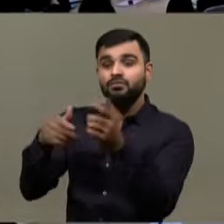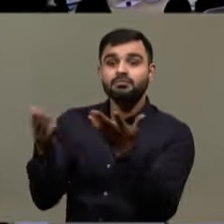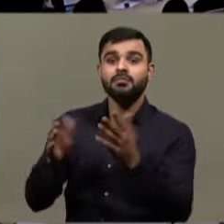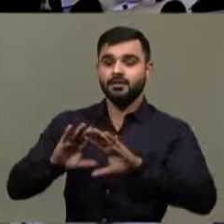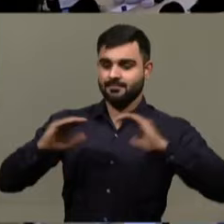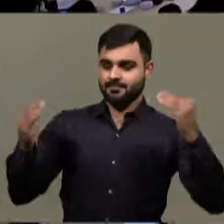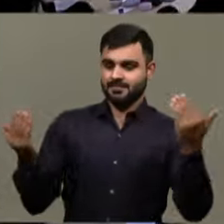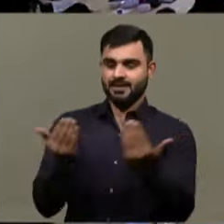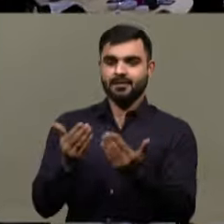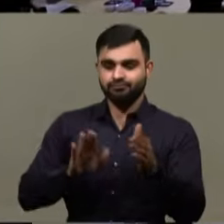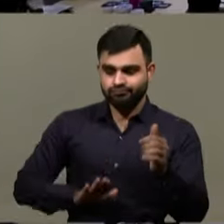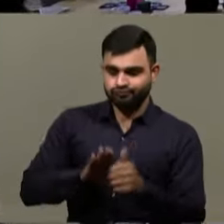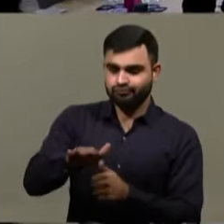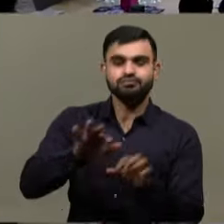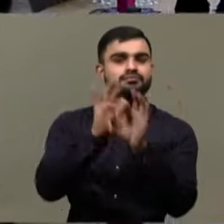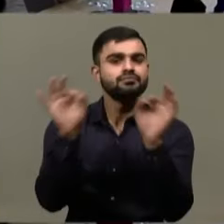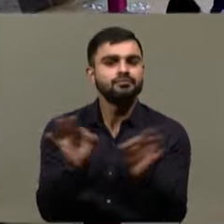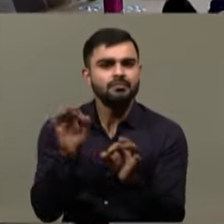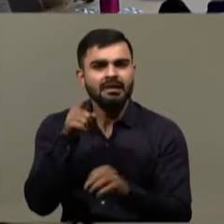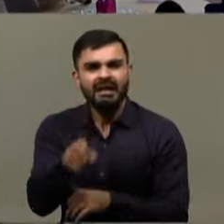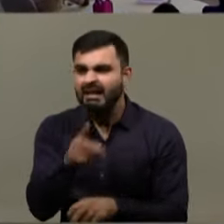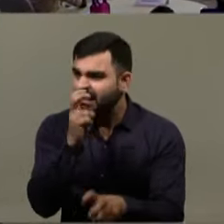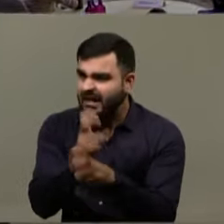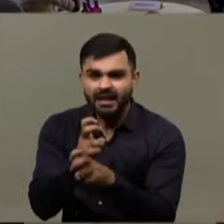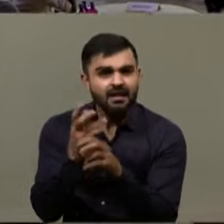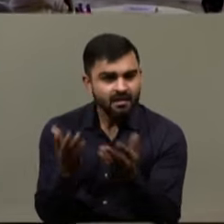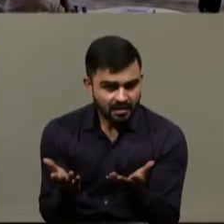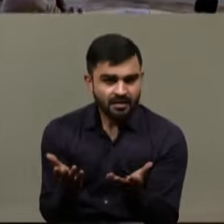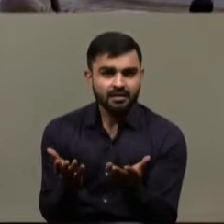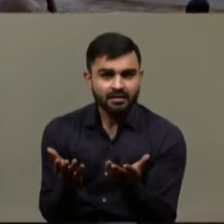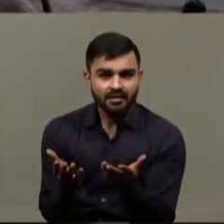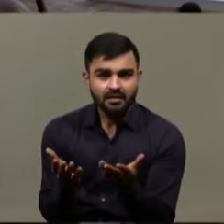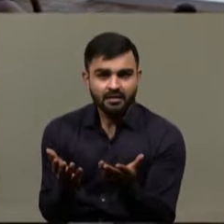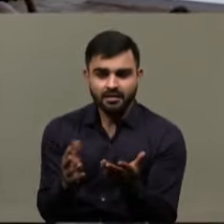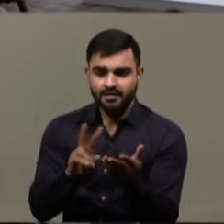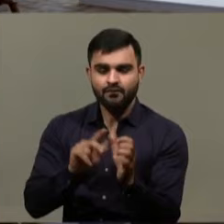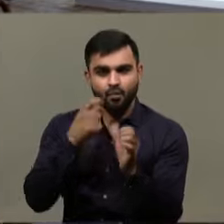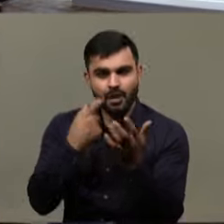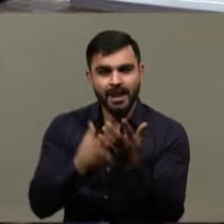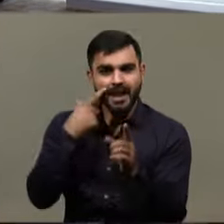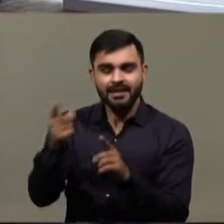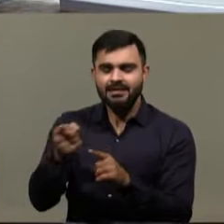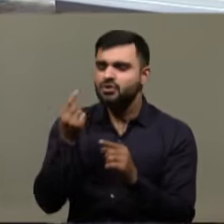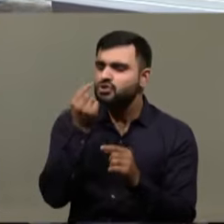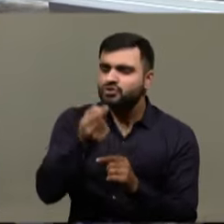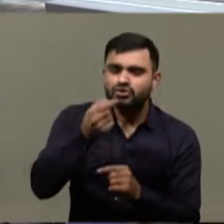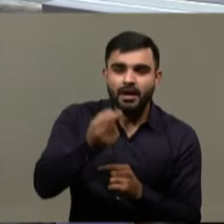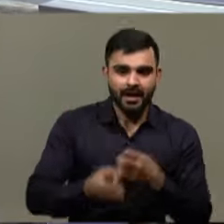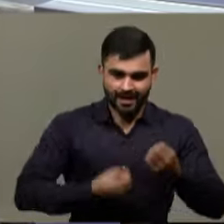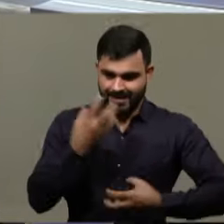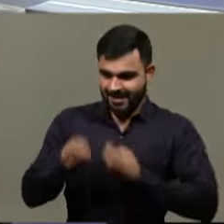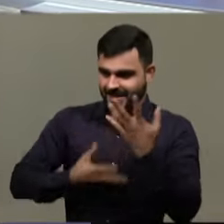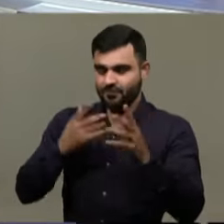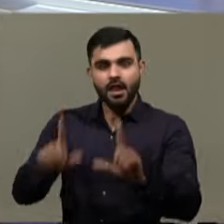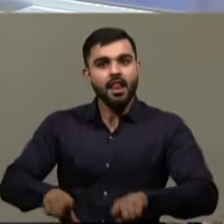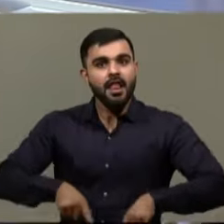स्टेज पर आज तक रैंप नहीं देखा क्या यह इतना मुश्किल है विराली जी भी आगे बात बताएंगे कि छोटी-छोटी खुशिया जो हमारी